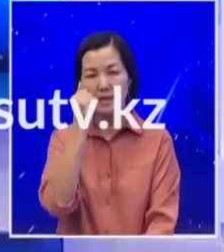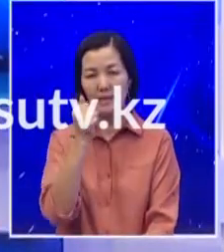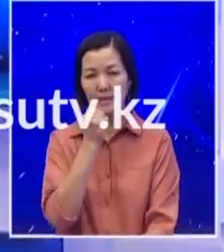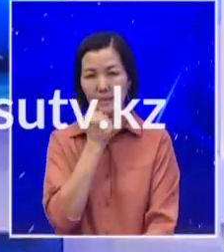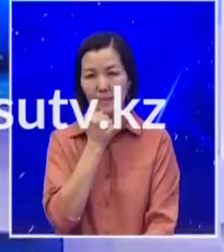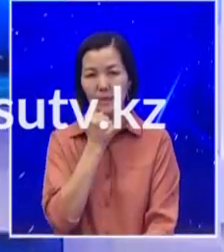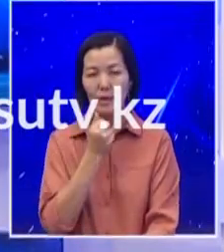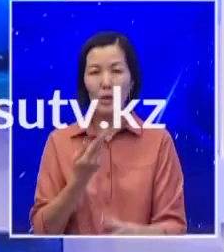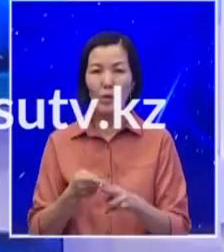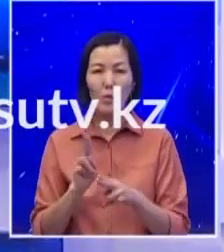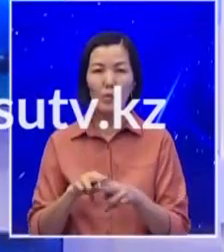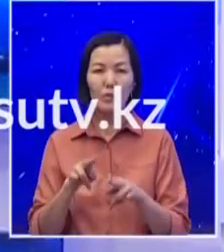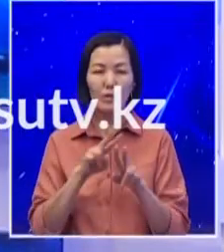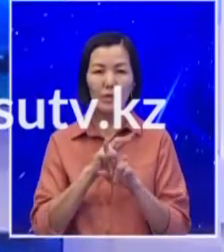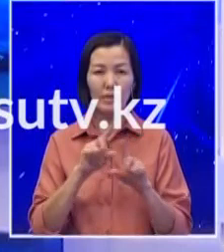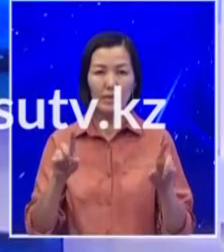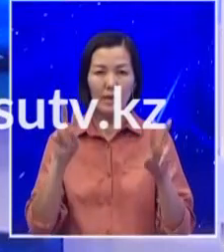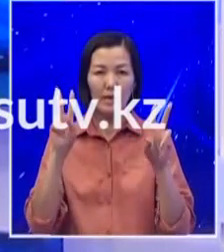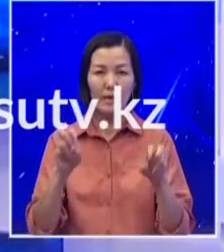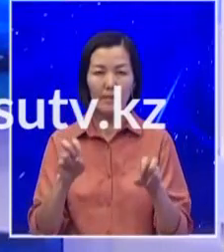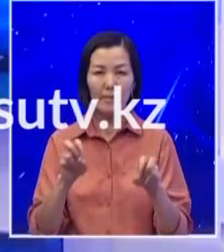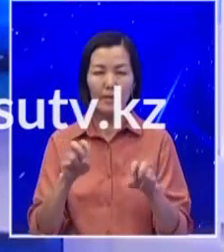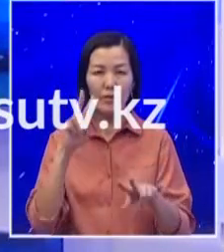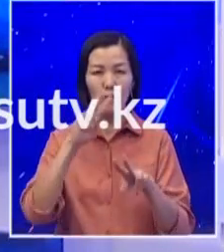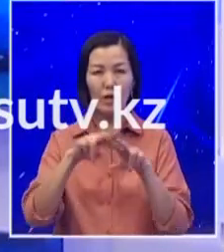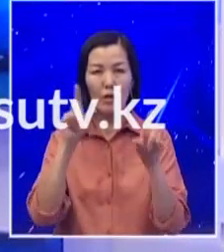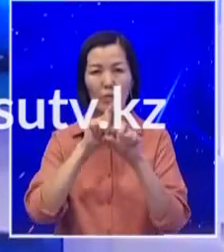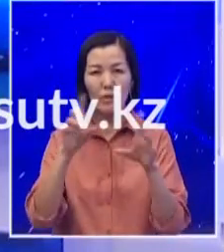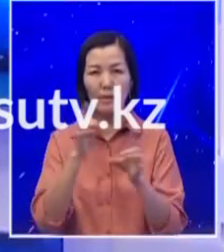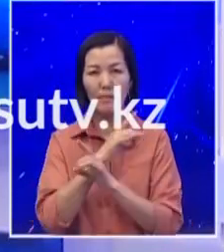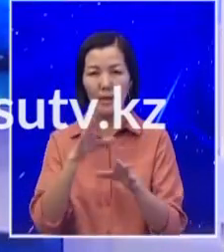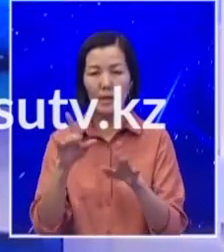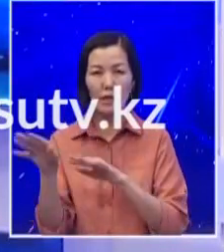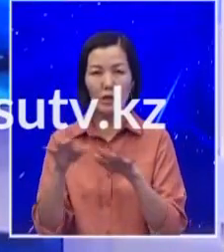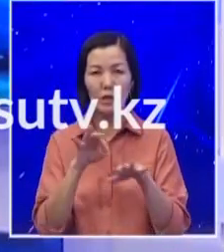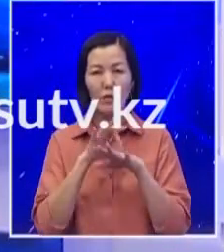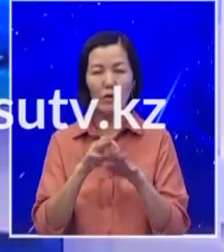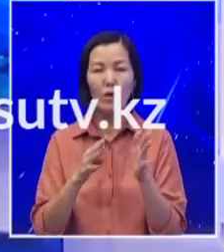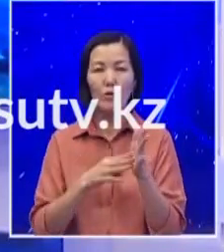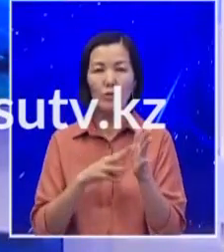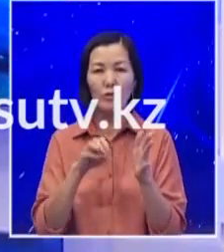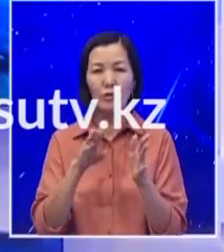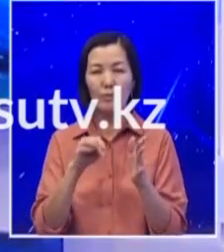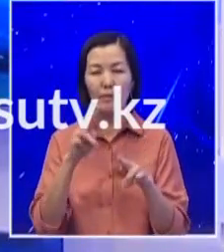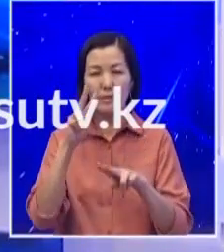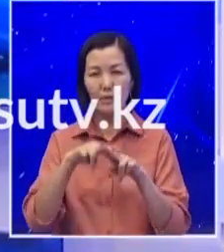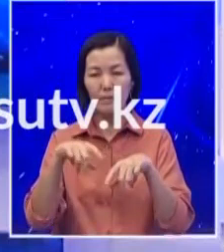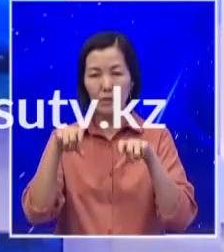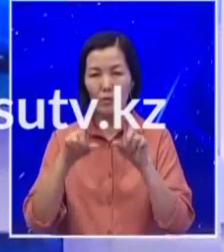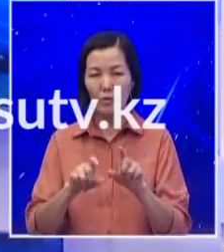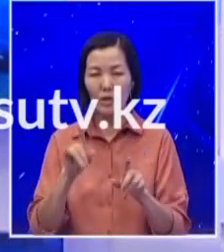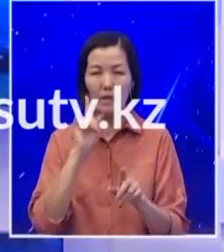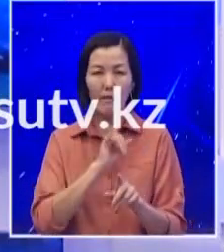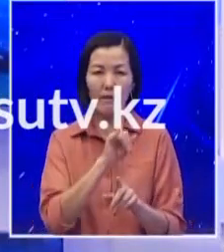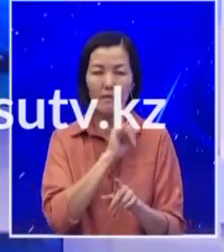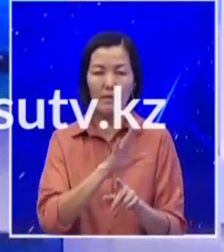майдангер. Осы тақырыппен Жауғаштыдағы елдер колониясында мерекелік шара өтті. 9 мамыр жеңіс күнін темір тордың аржағында отырған нәзік